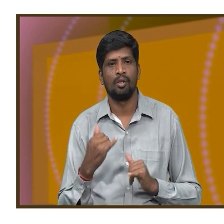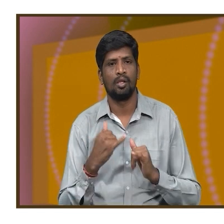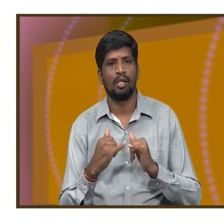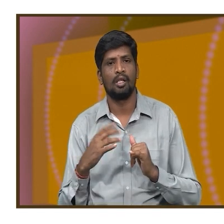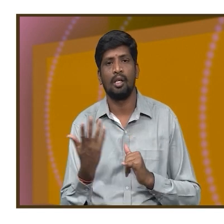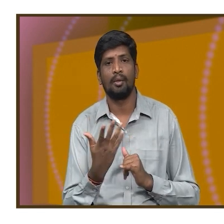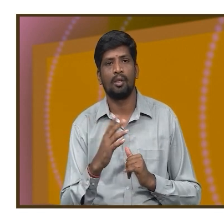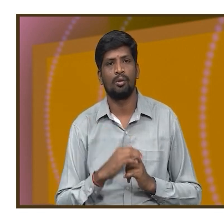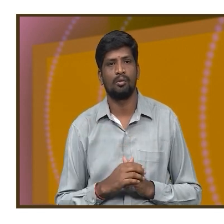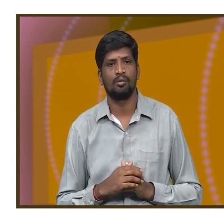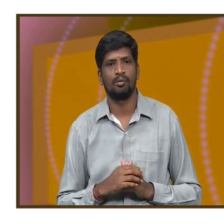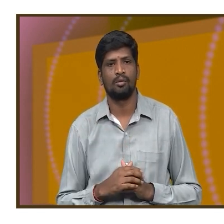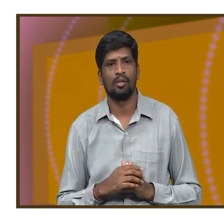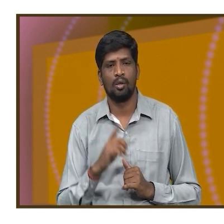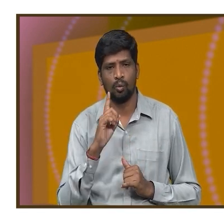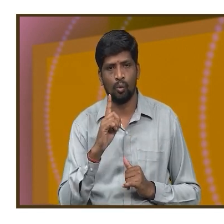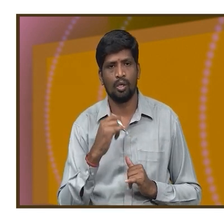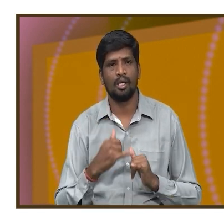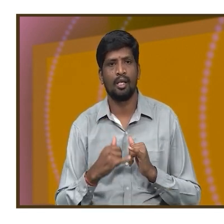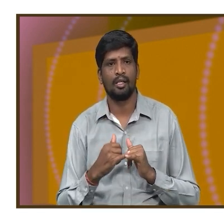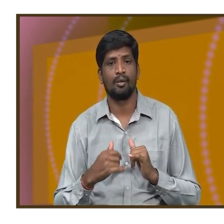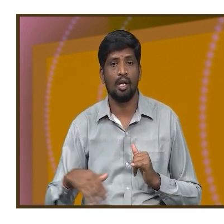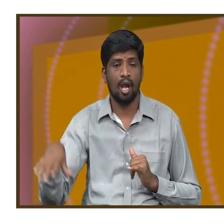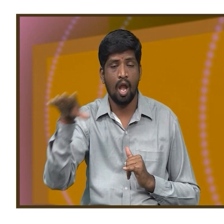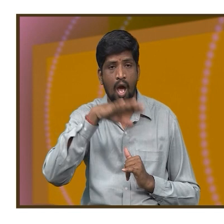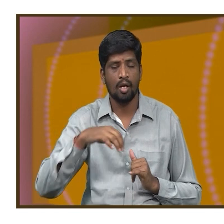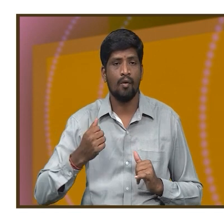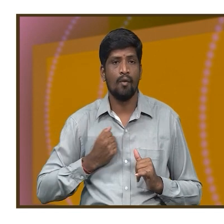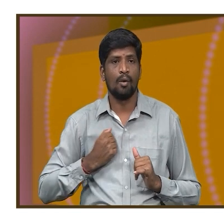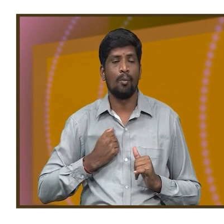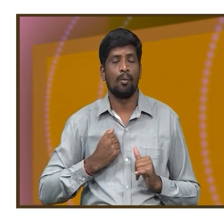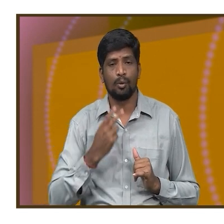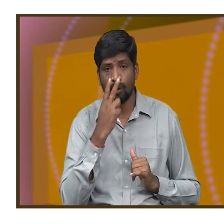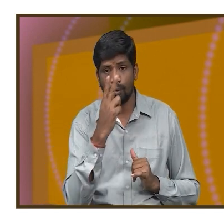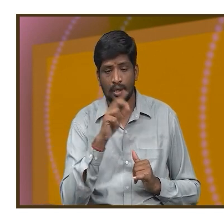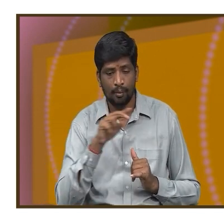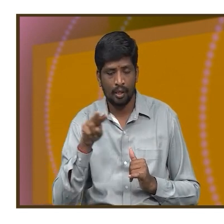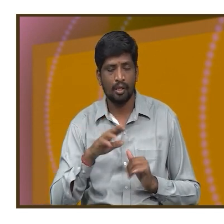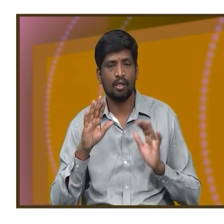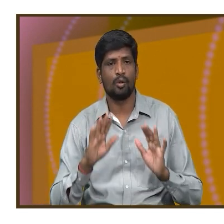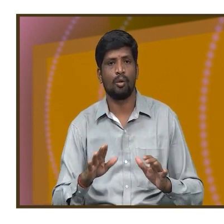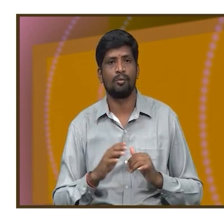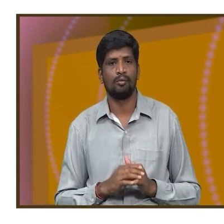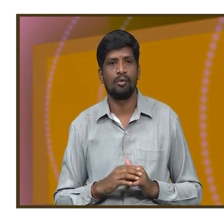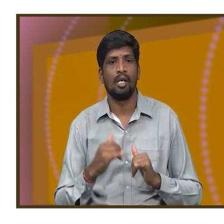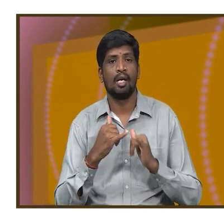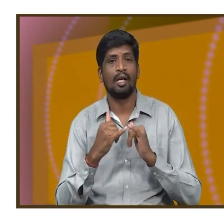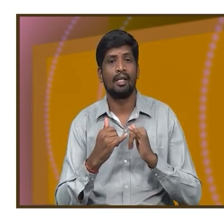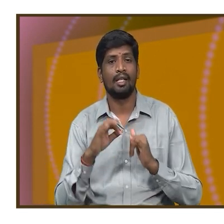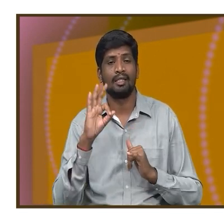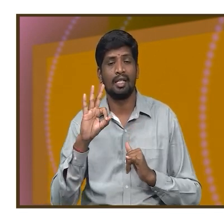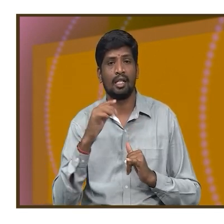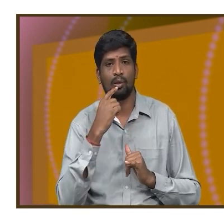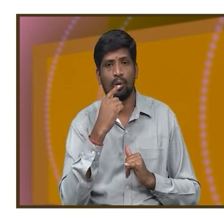ஒரு கதை என்றால் எப்படி இருக்க வேண்டும்? ஒரு கதை என்றால் அனைவரும் விரும்பி கவரும் வகையில் இருக்க வேண்டும். ஒரு கதையில்